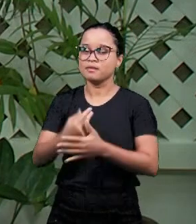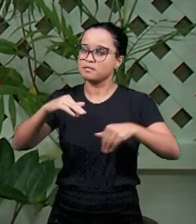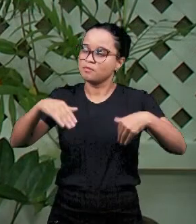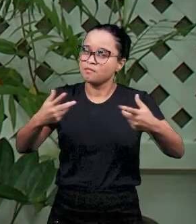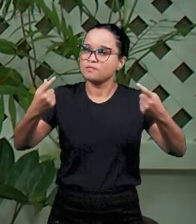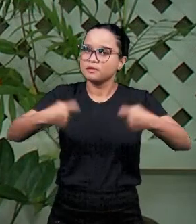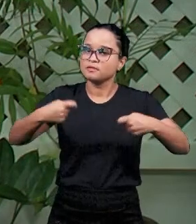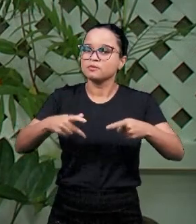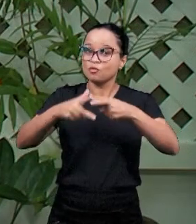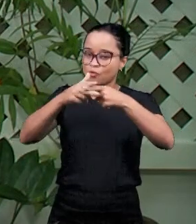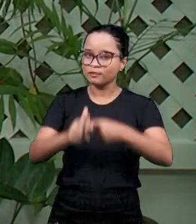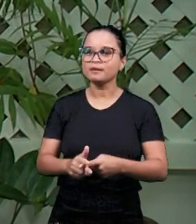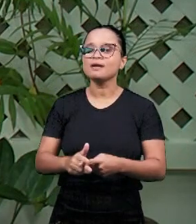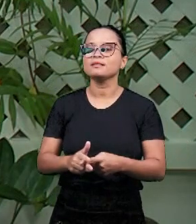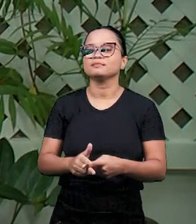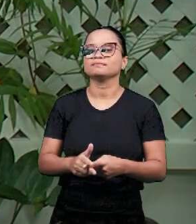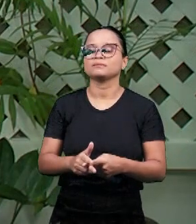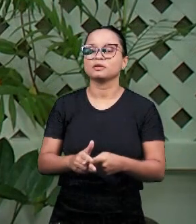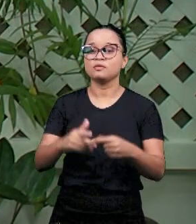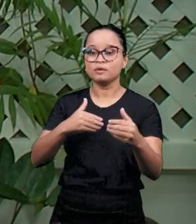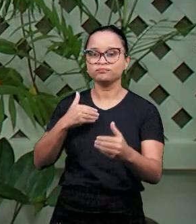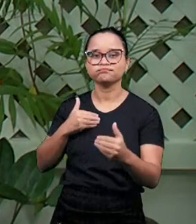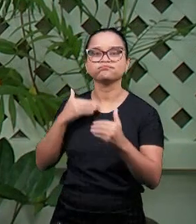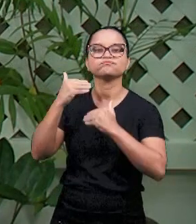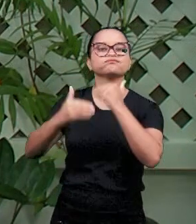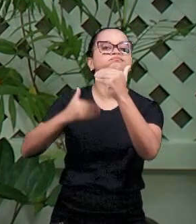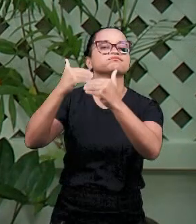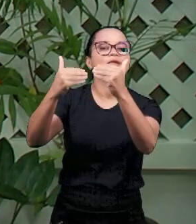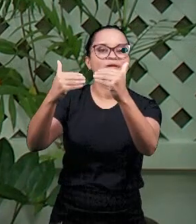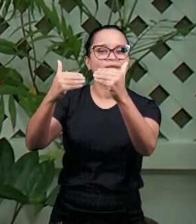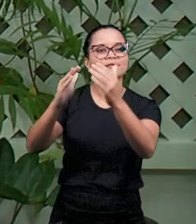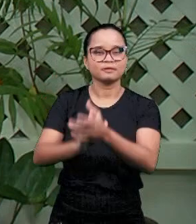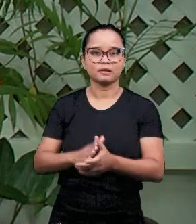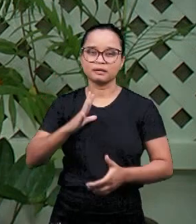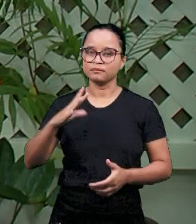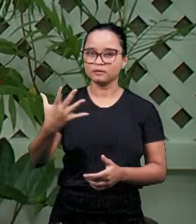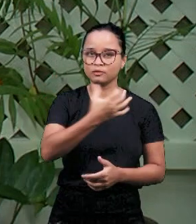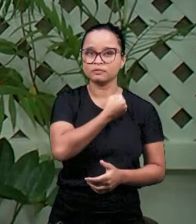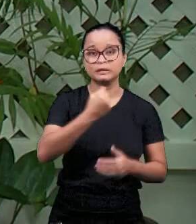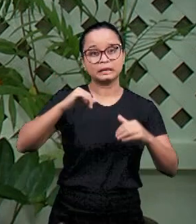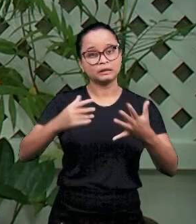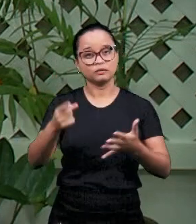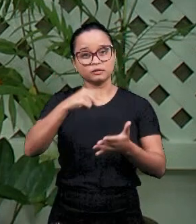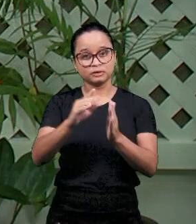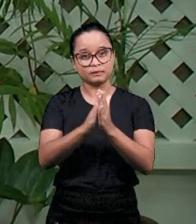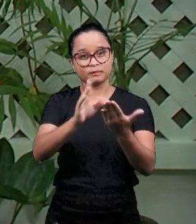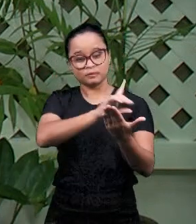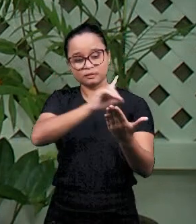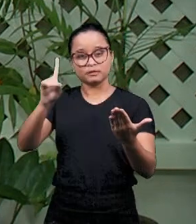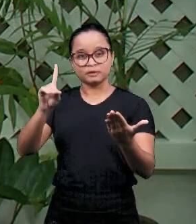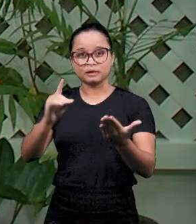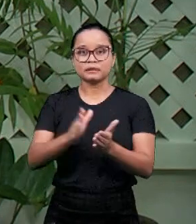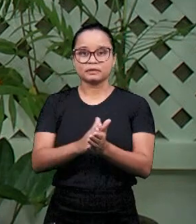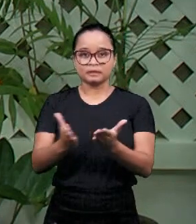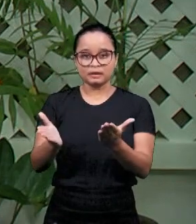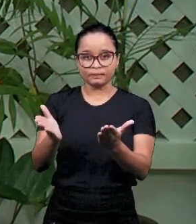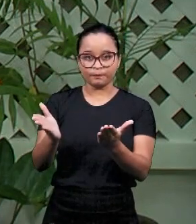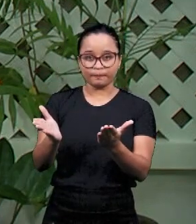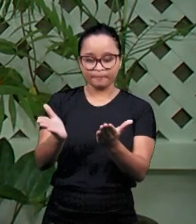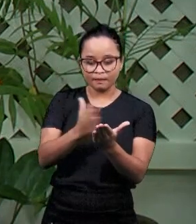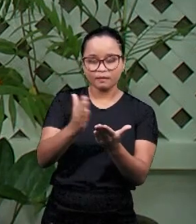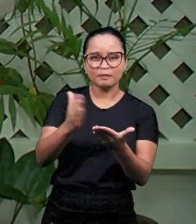je veux corriger. Donc, ça, c'est le processus de salut. Il n'y a aucun doute sur cela. Nous avons dans notre Bible, à la fin,